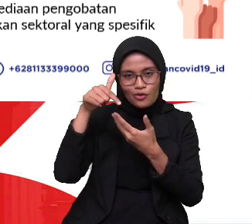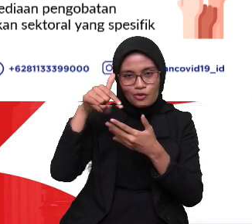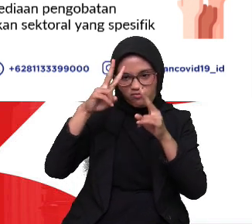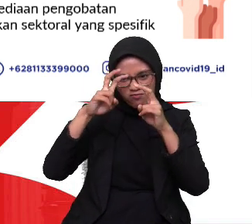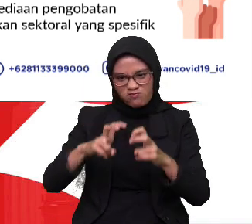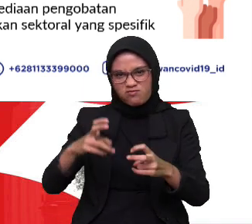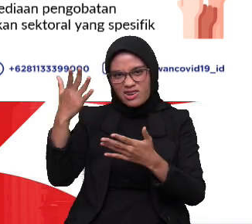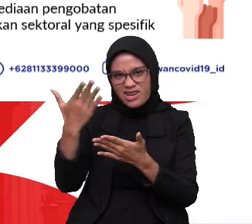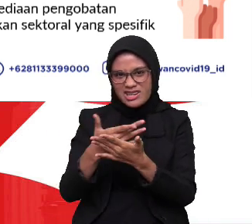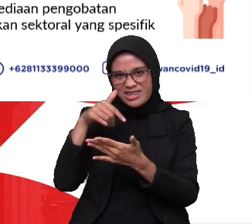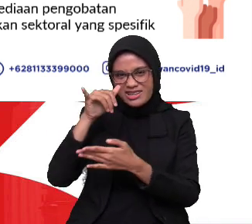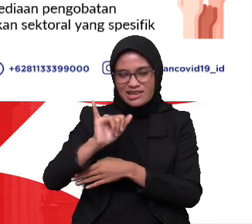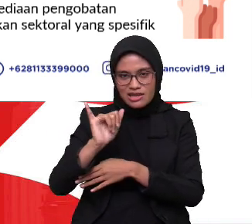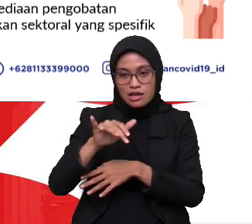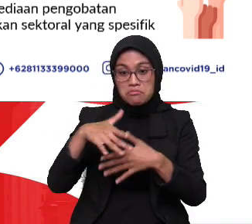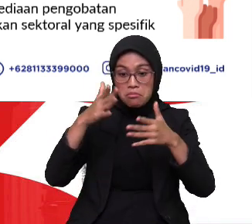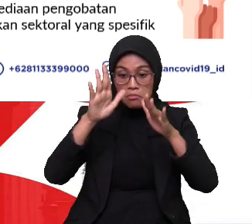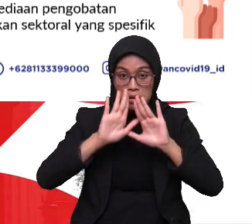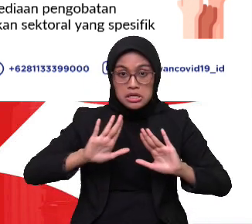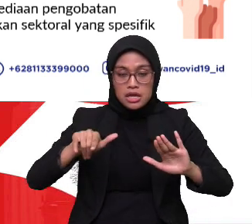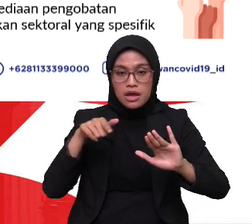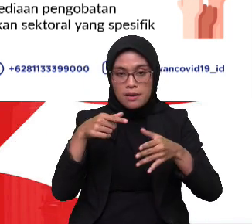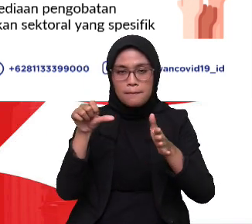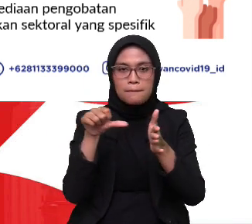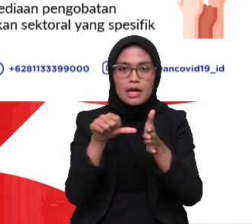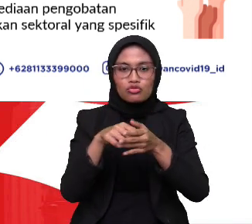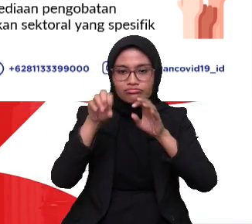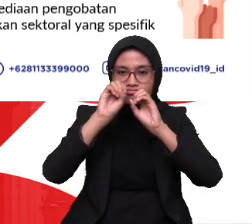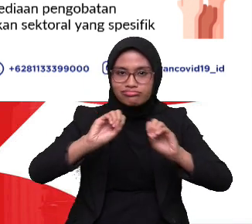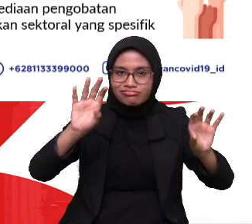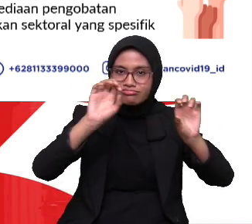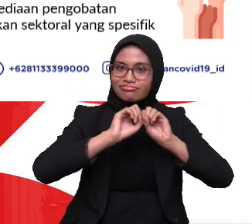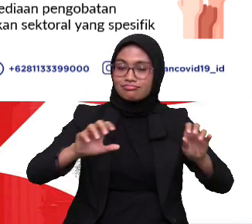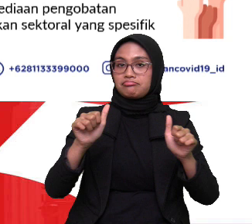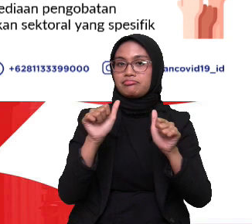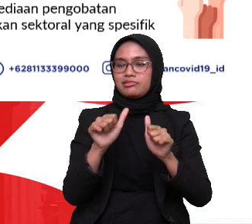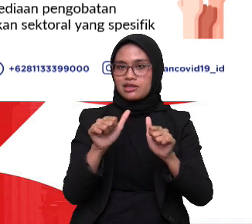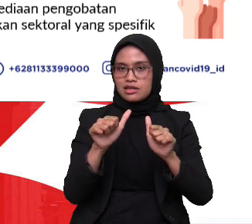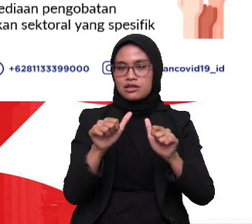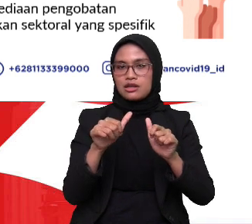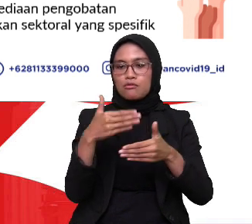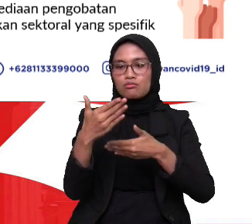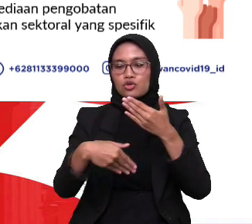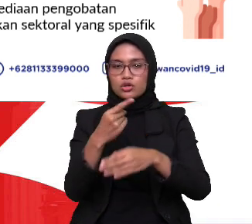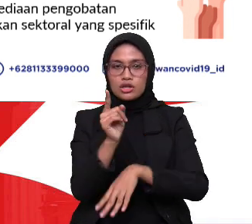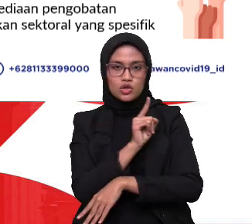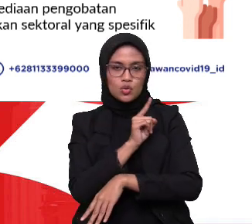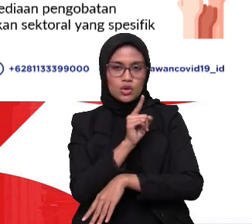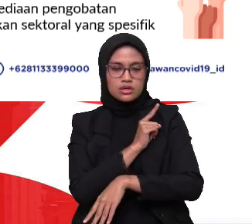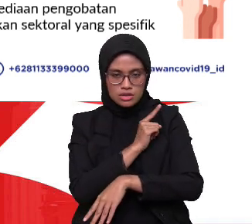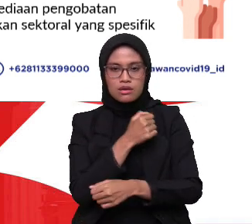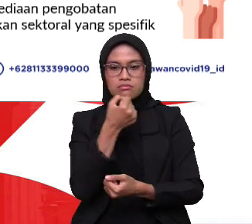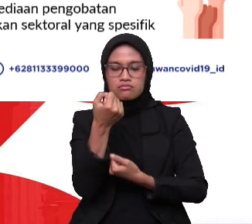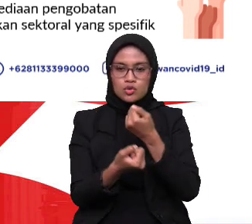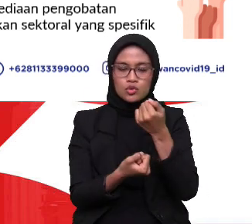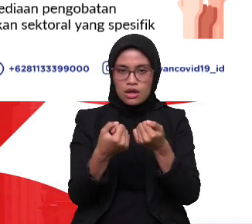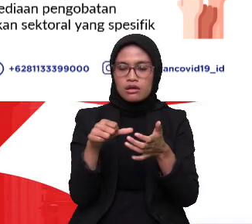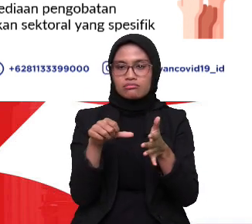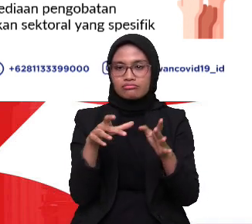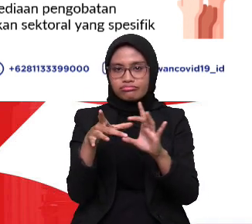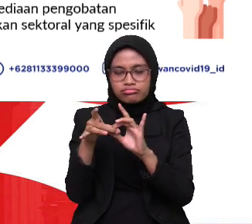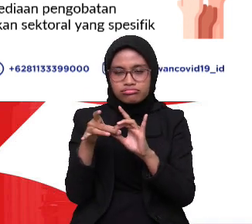isi kebijakan secara berimbang kepada publik dan swasta mampu mendukung berbagai upaya pengendalian dan